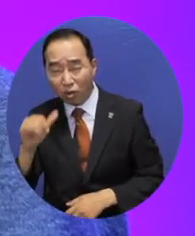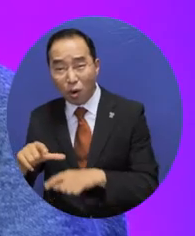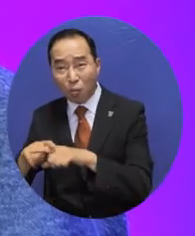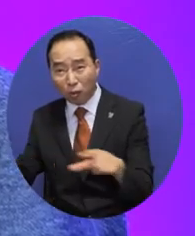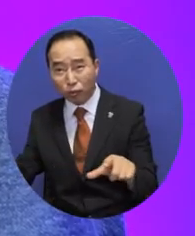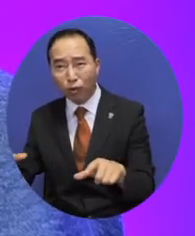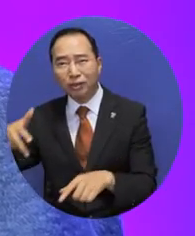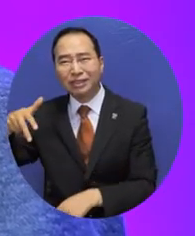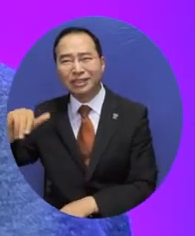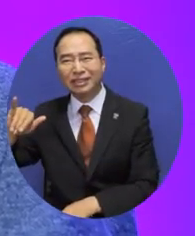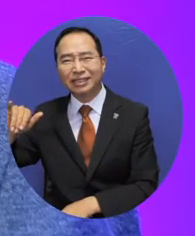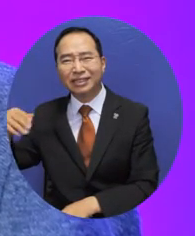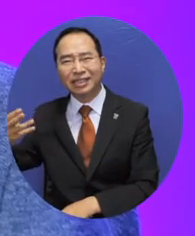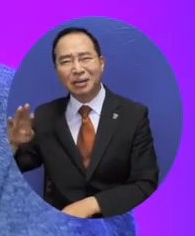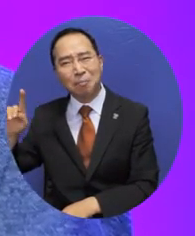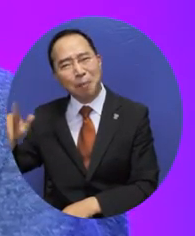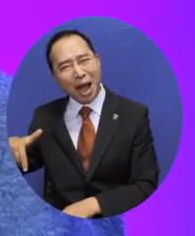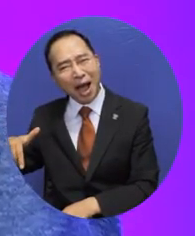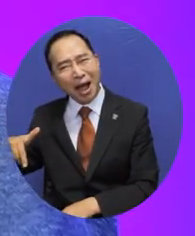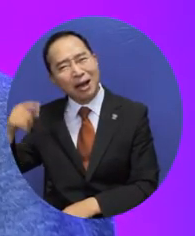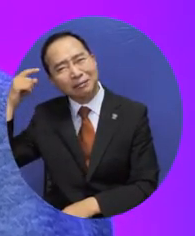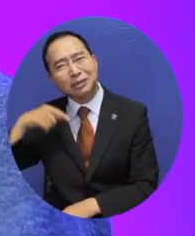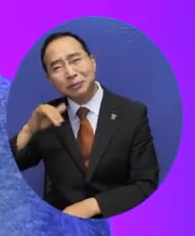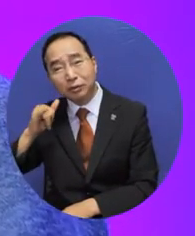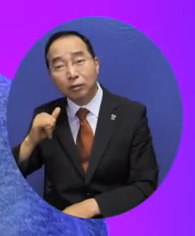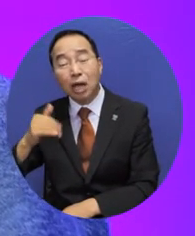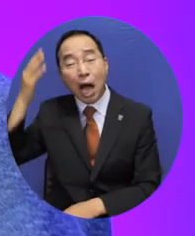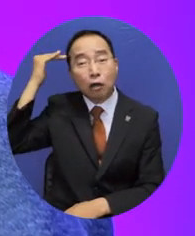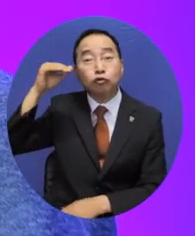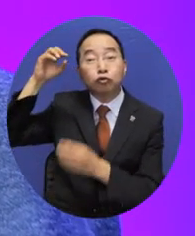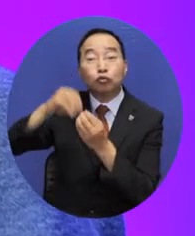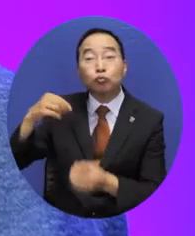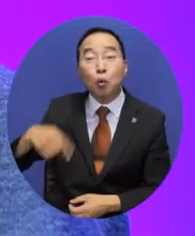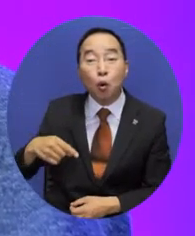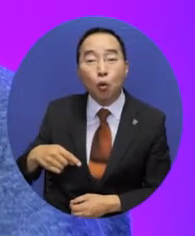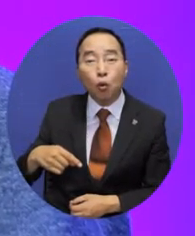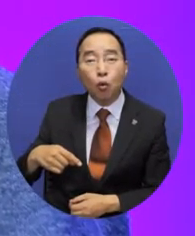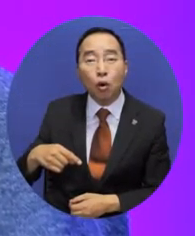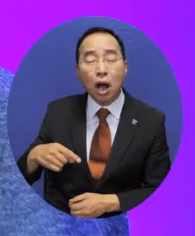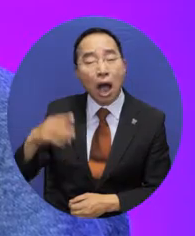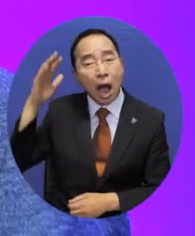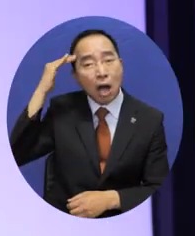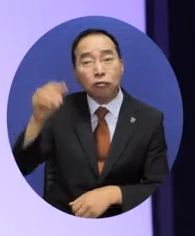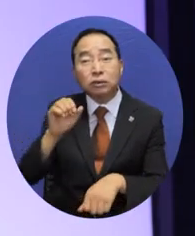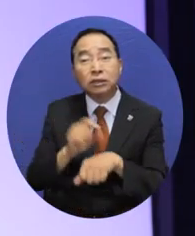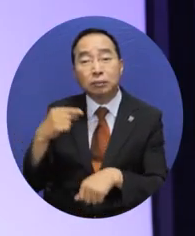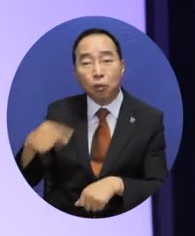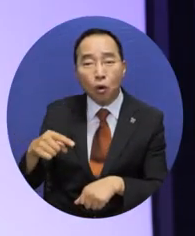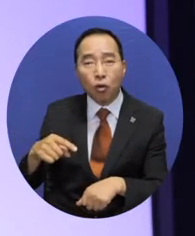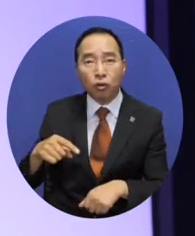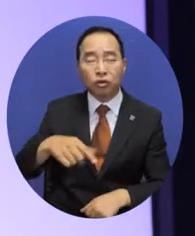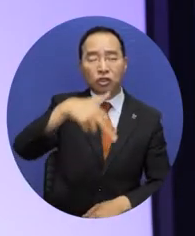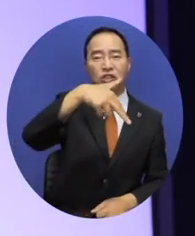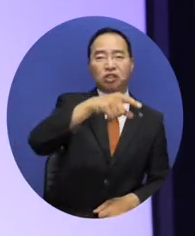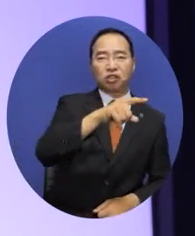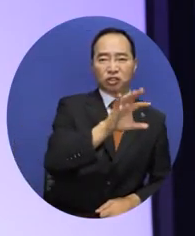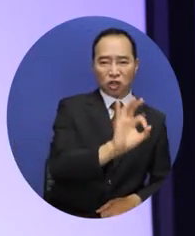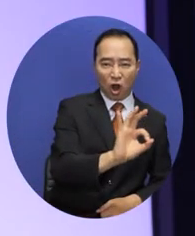심층구조, 한국예술의 특성이 뭐냐? 그러면 저는 정한의 아우름이라고 봅니다. 이쪽에 정이